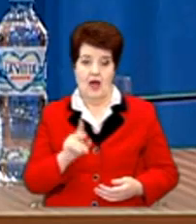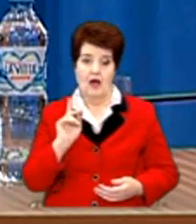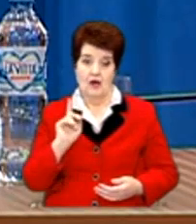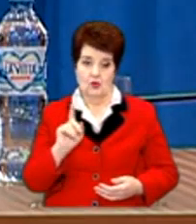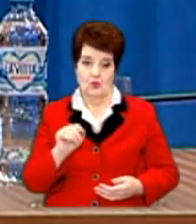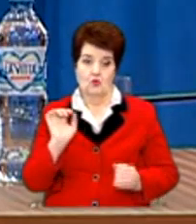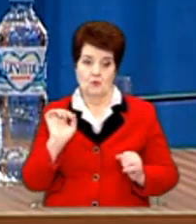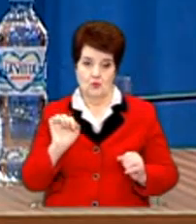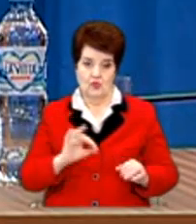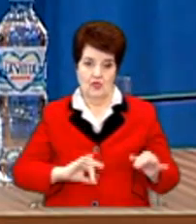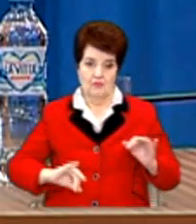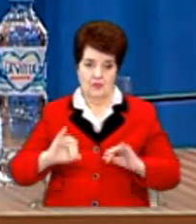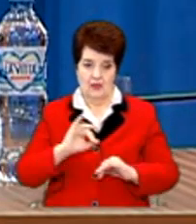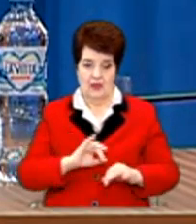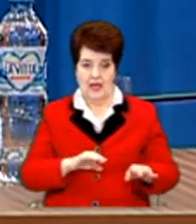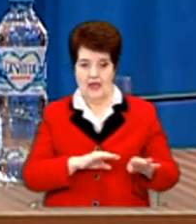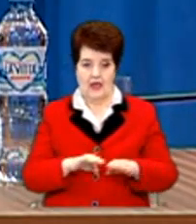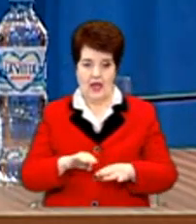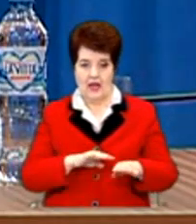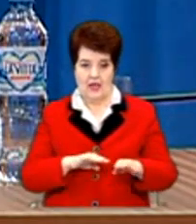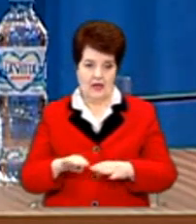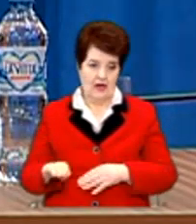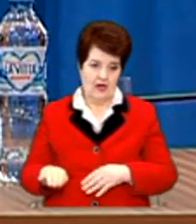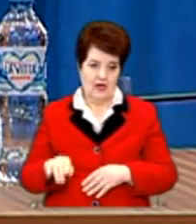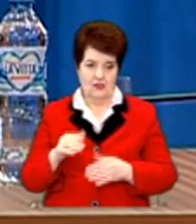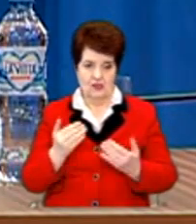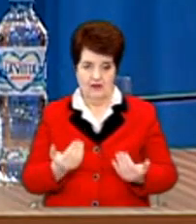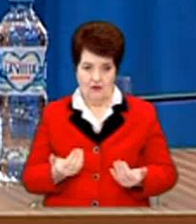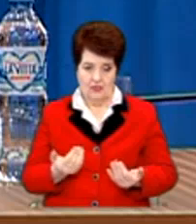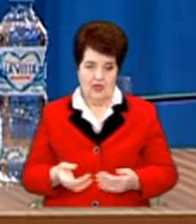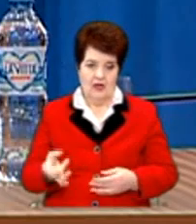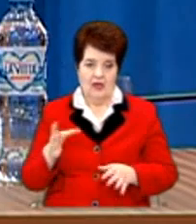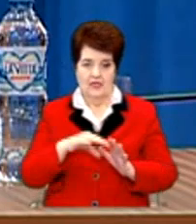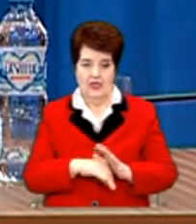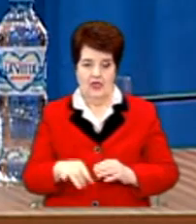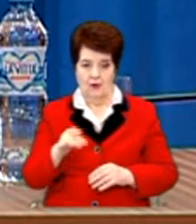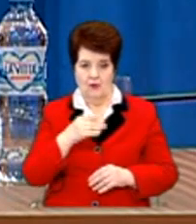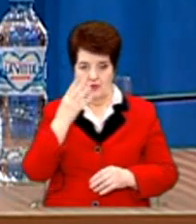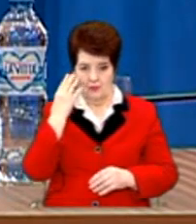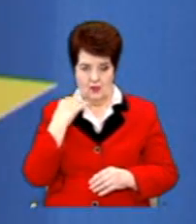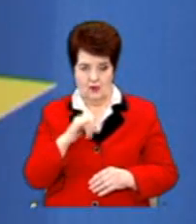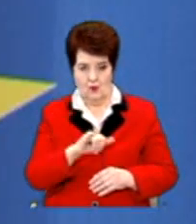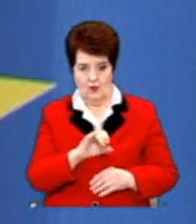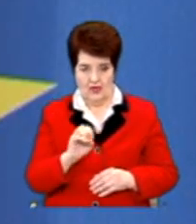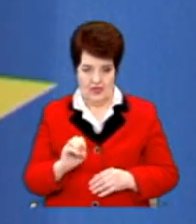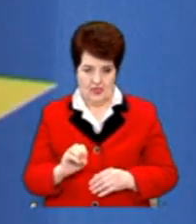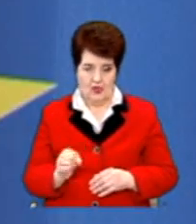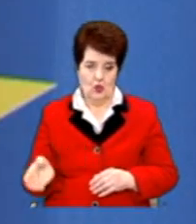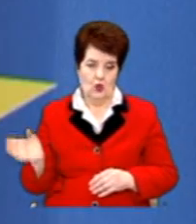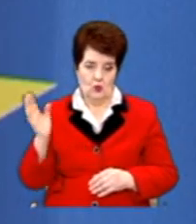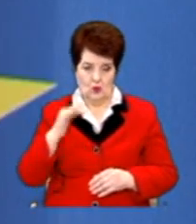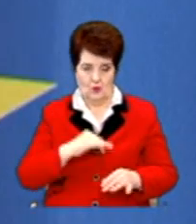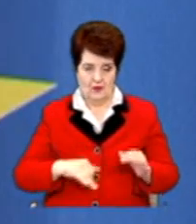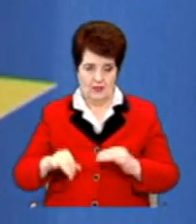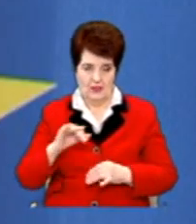atunci putem să discutăm de la egal la egal și eventualitatea aderării Republicii Moldova la Uniunea Europeană. Și abia după aia să